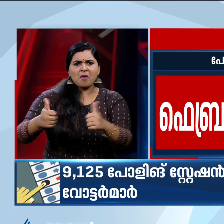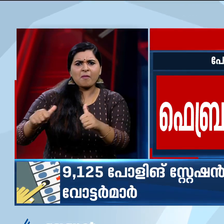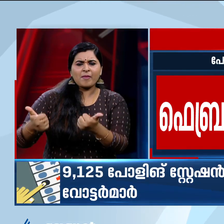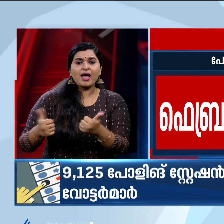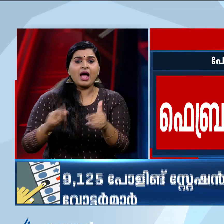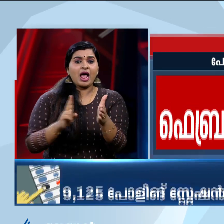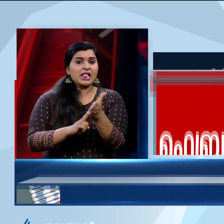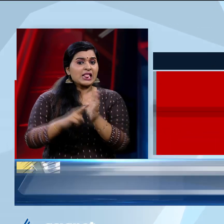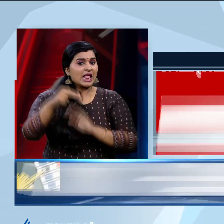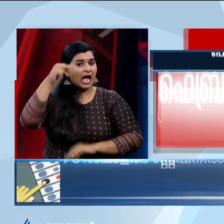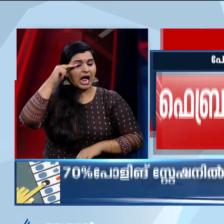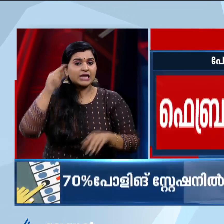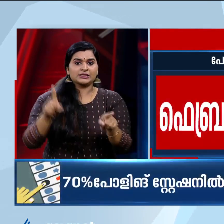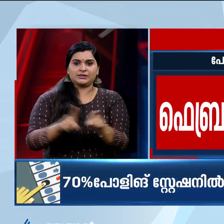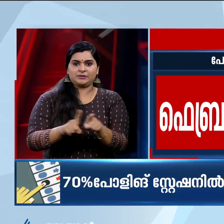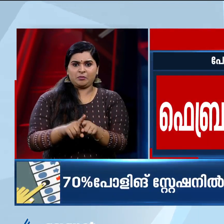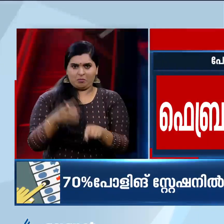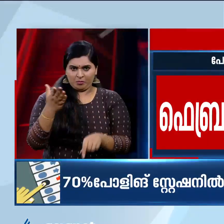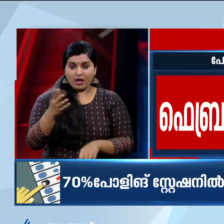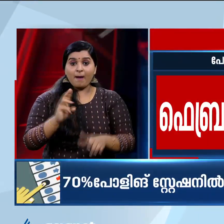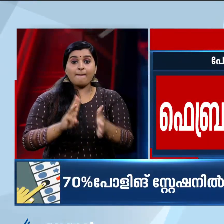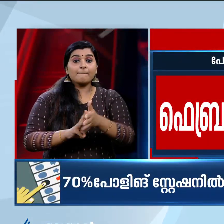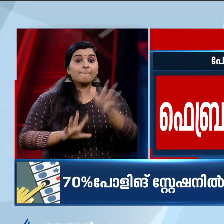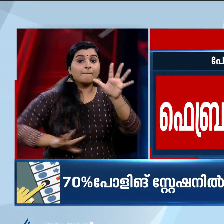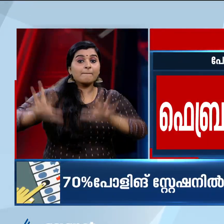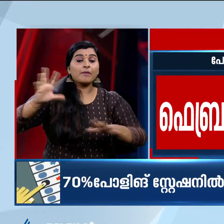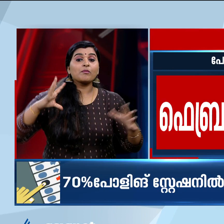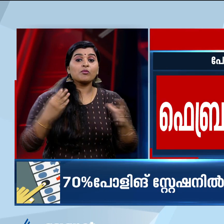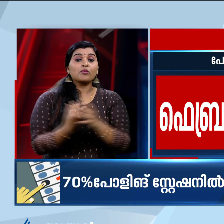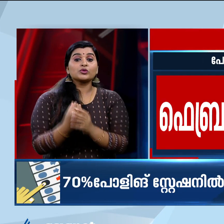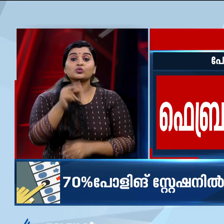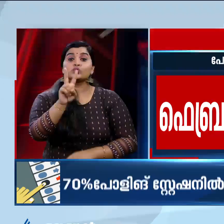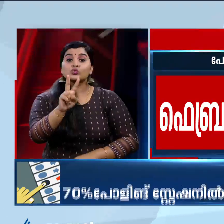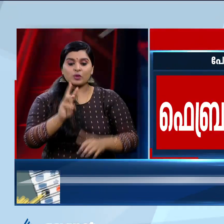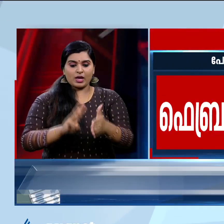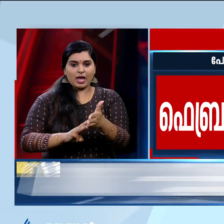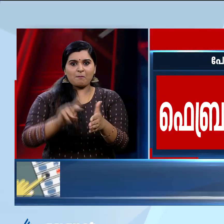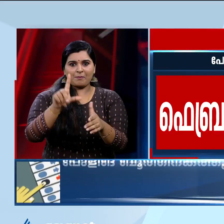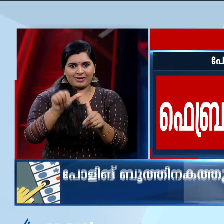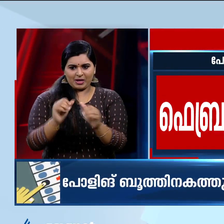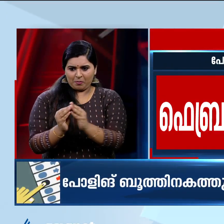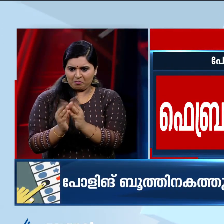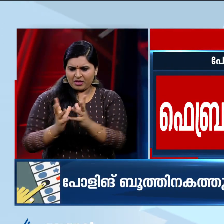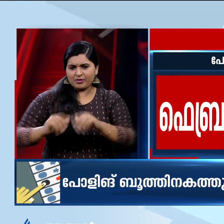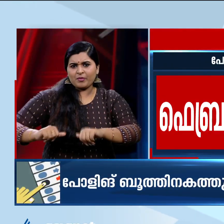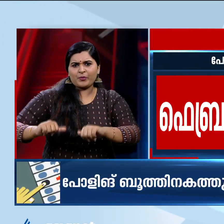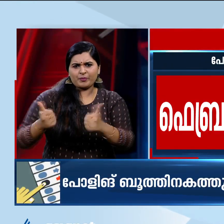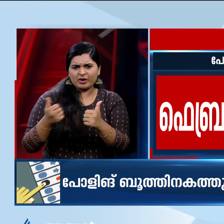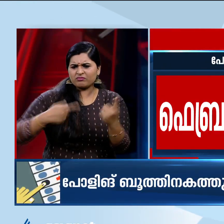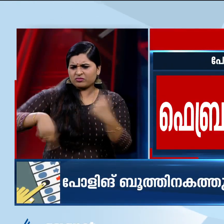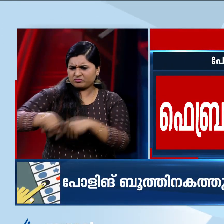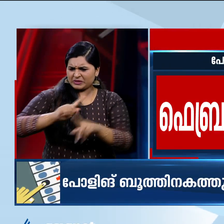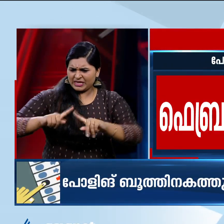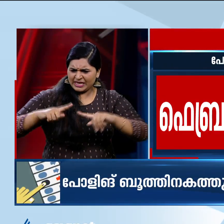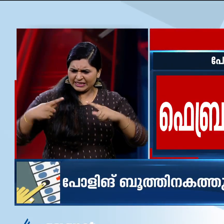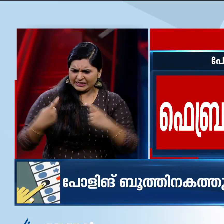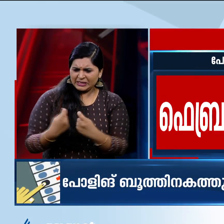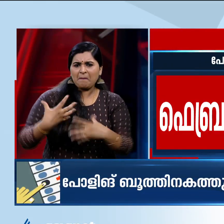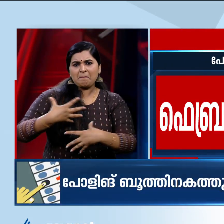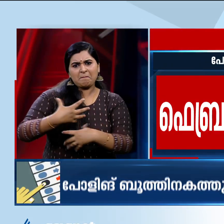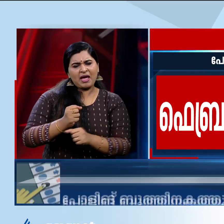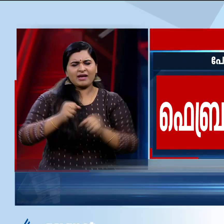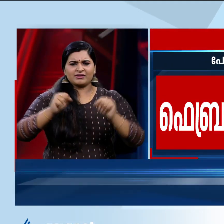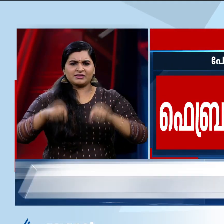വന്നു. മേഘാലയയിൽ 2 MLAമാരാണ് ബി ജെ പിക്ക് കിട്ടിയതെങ്കിലും ഭരണത്തിൽ എത്തിയ മുന്നണിയെ രൂപീകരിക്കാൻ ബി ജെ പിക്ക് കഴിഞ്ഞിരുന്നു. അങ്ങനെ